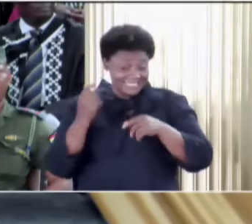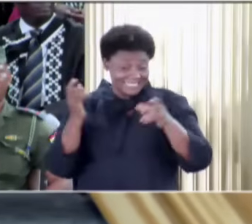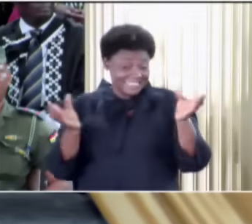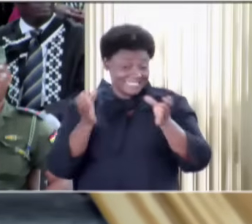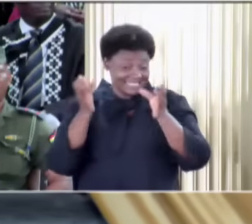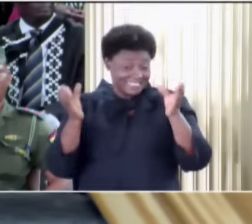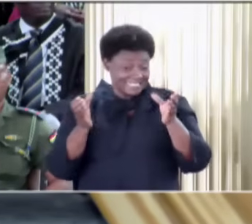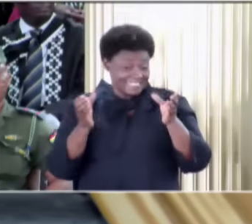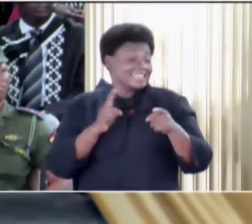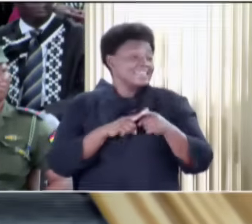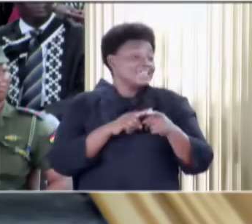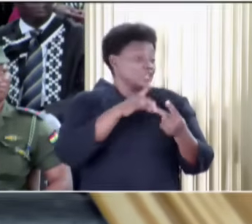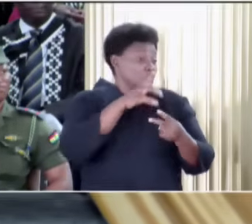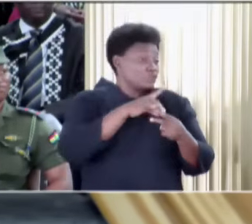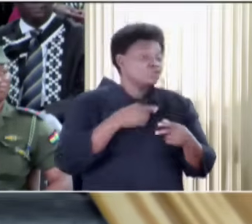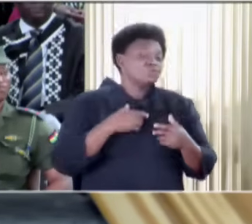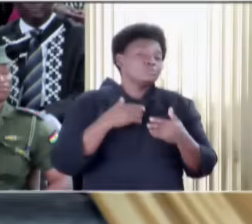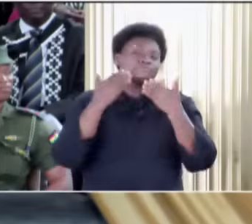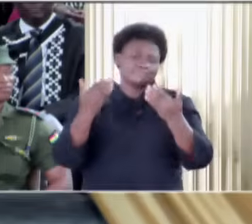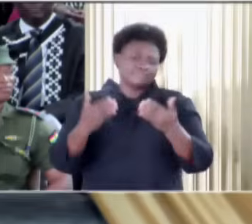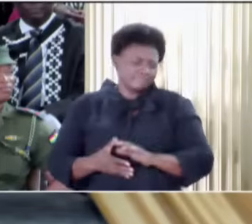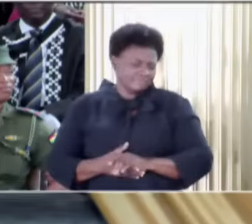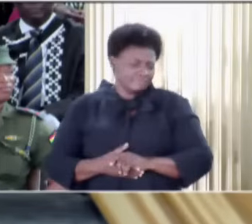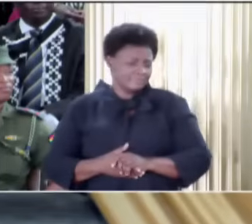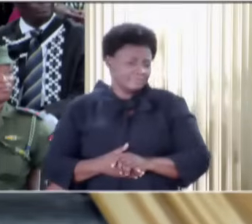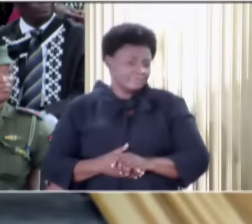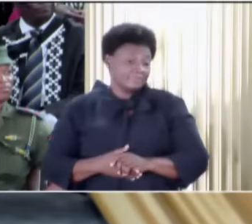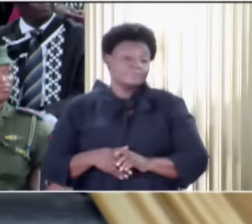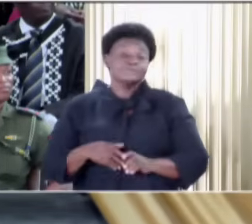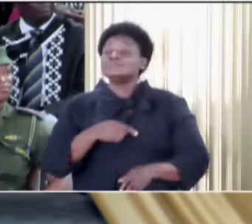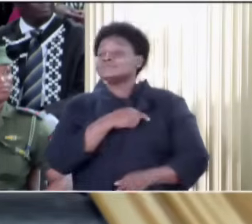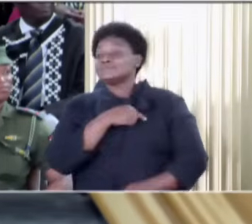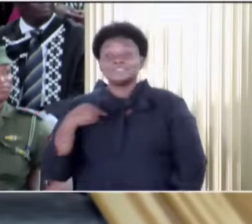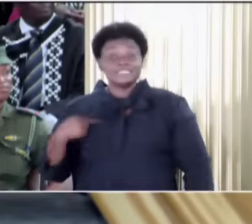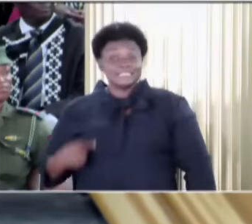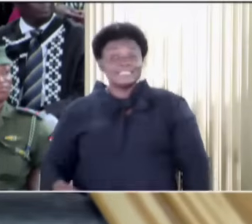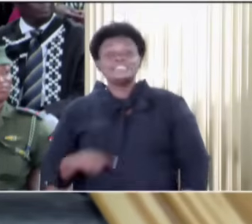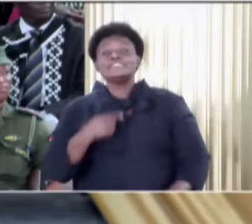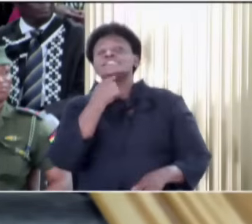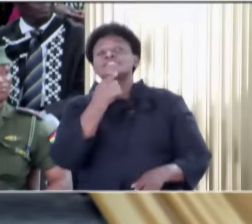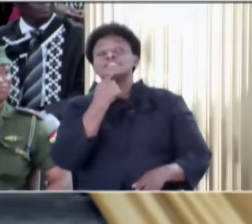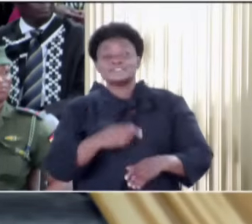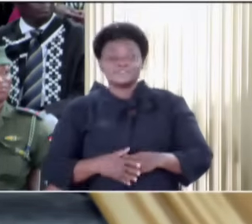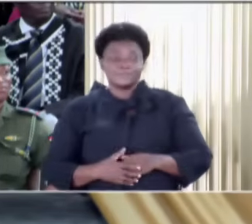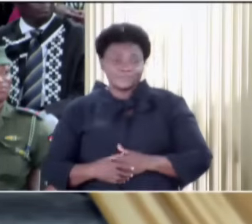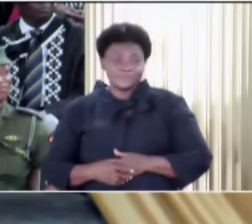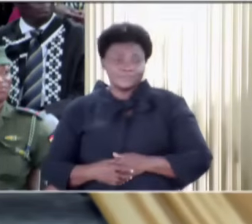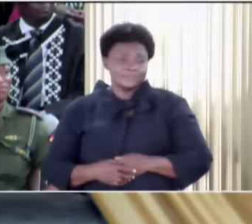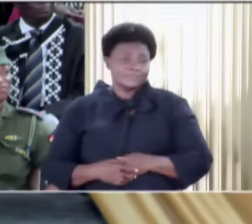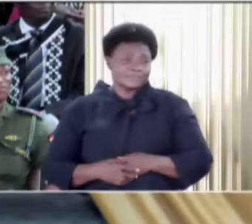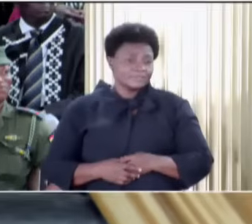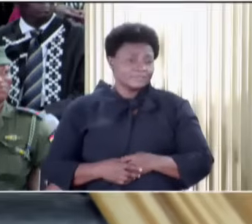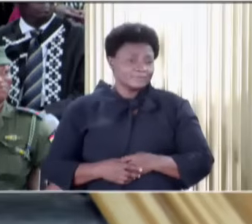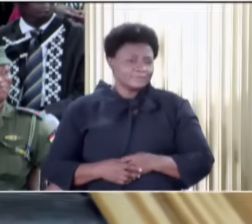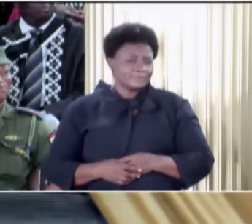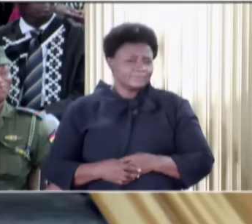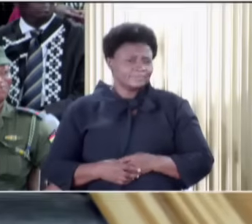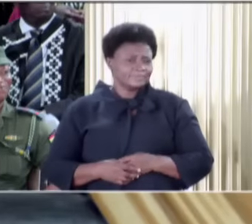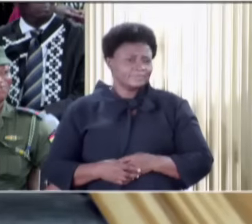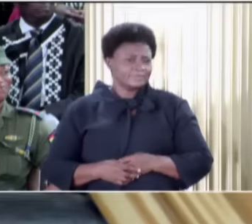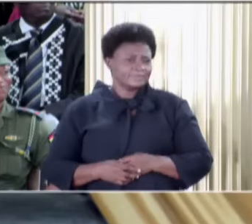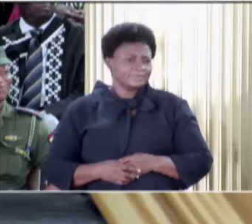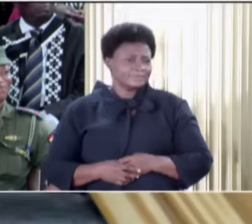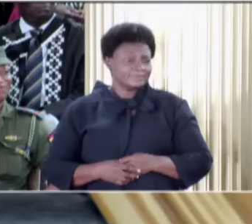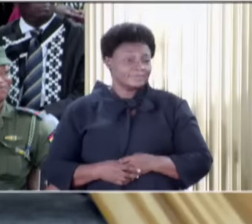and a choice to be grateful. As the Chinese saying goes, 选择比努力更重要.